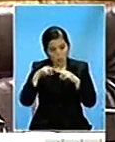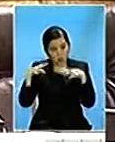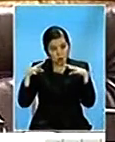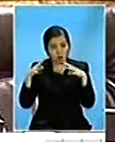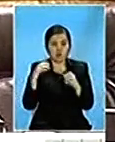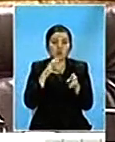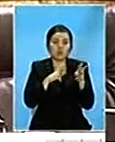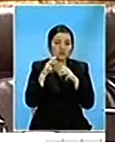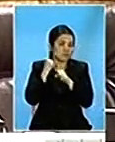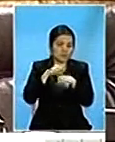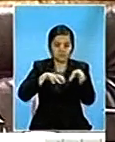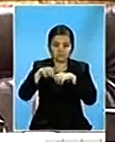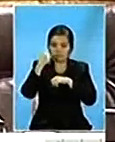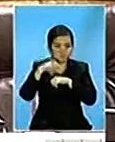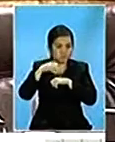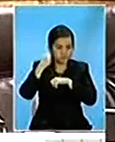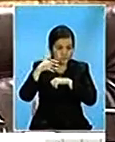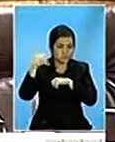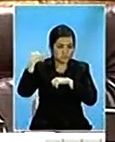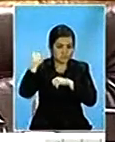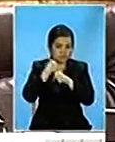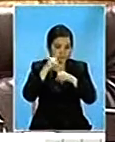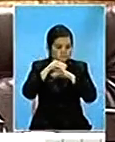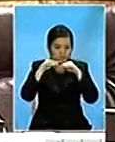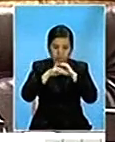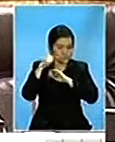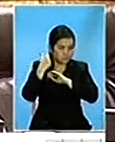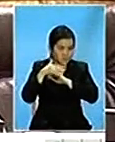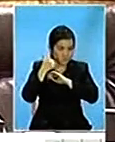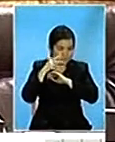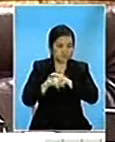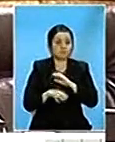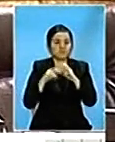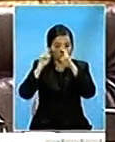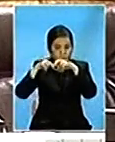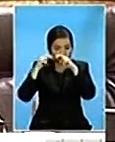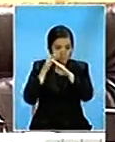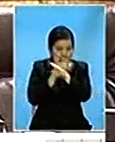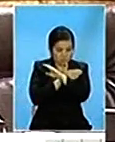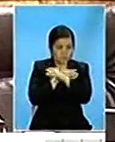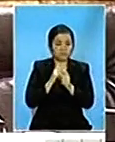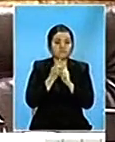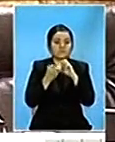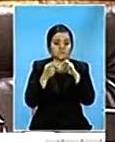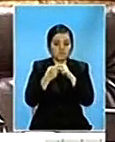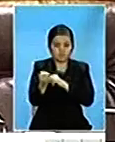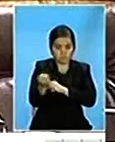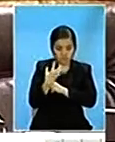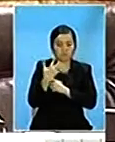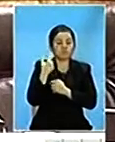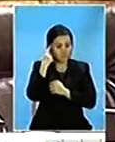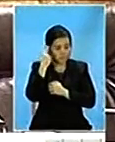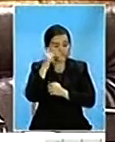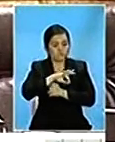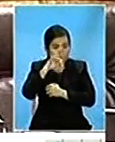ราก็ไม่สามารถที่จะดำเนินการได้เมื่อที่จะทำเป็นโครงการแต่ตรงนี้ผมคิดว่าปัญหาตามที่ท่านกราบเรียนมาเนี่ยมองโดย